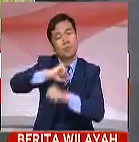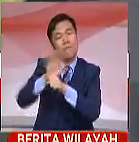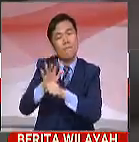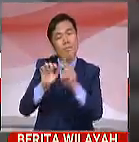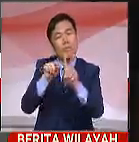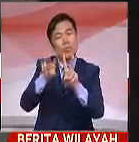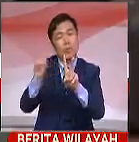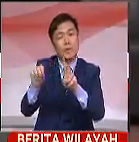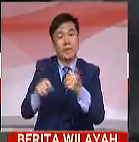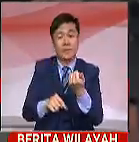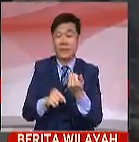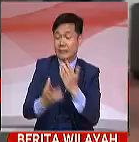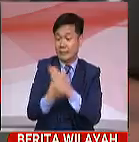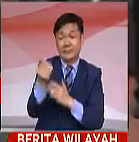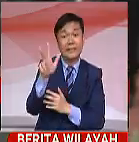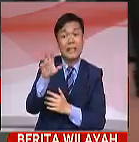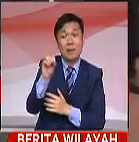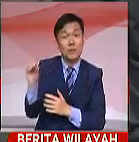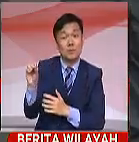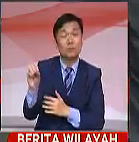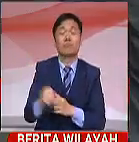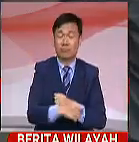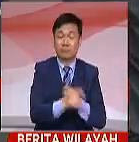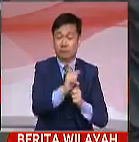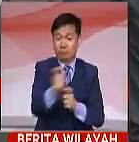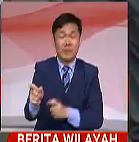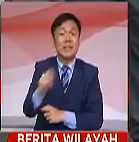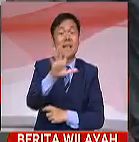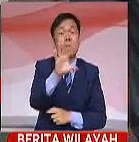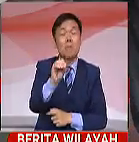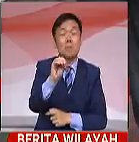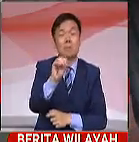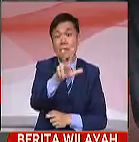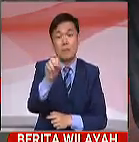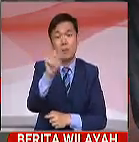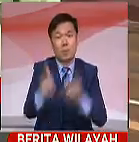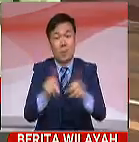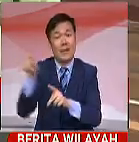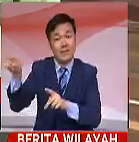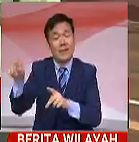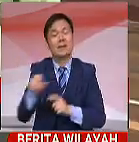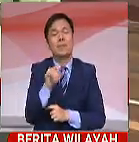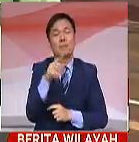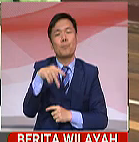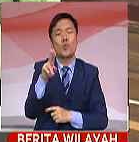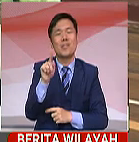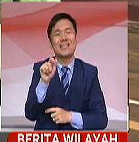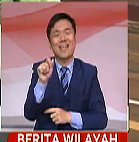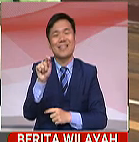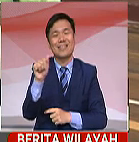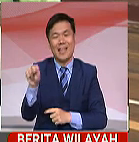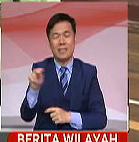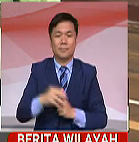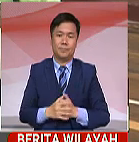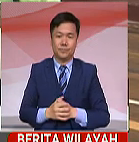dan bantuan tunai RM300 sekali bayar kepada seramai 50 penerima IKASI dan B40 di Putatan. Untuk meringankan beban